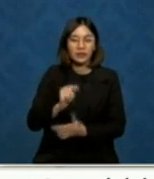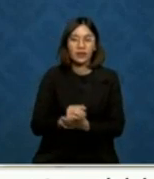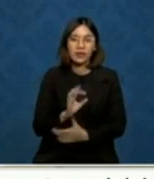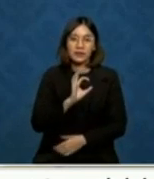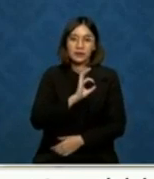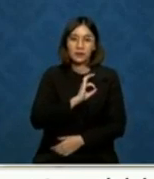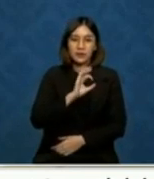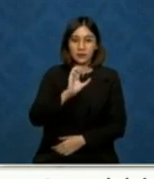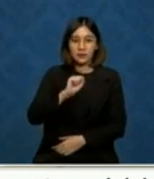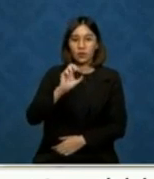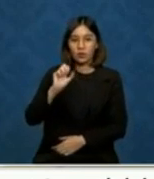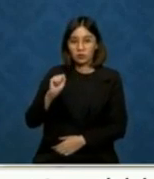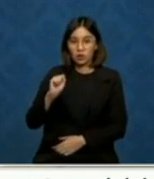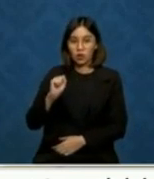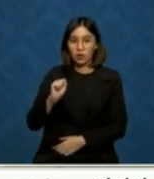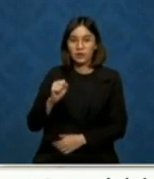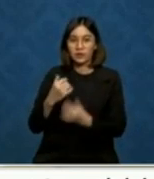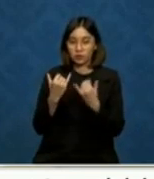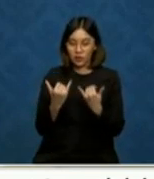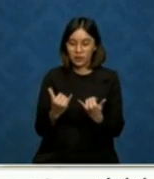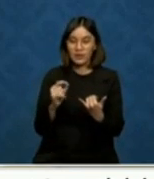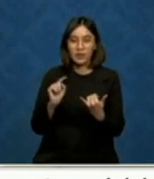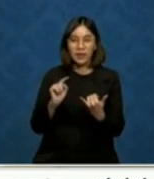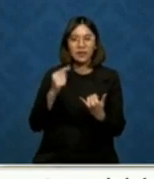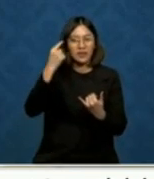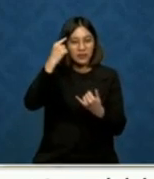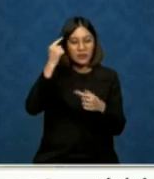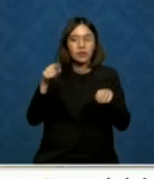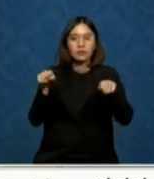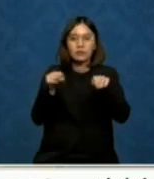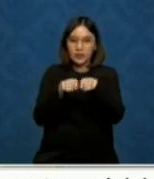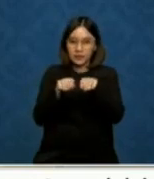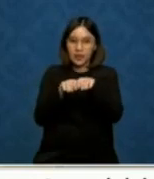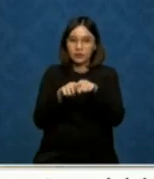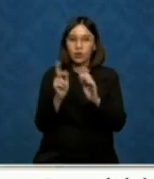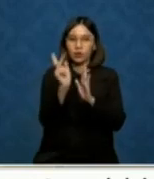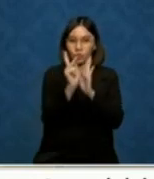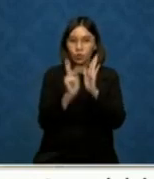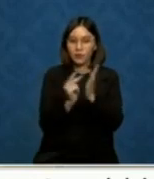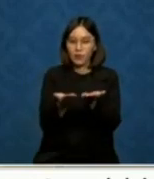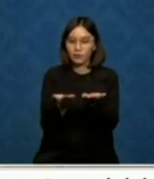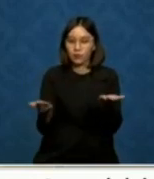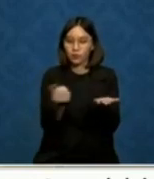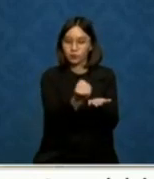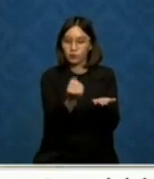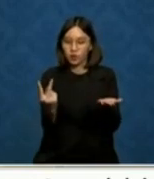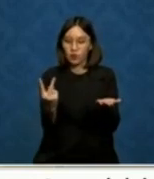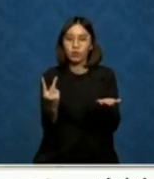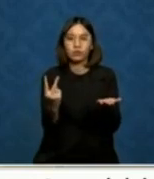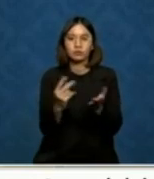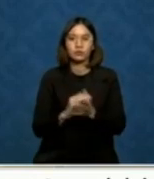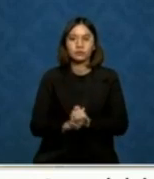มาชิกสภาผู้แทนราษฎรในสภาแห่งนี้คงจะเห็นด้วยกับหลักการของกฎหมายทั้งสองฉบับน